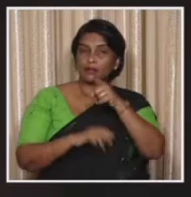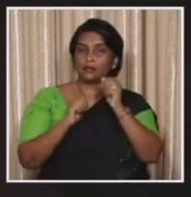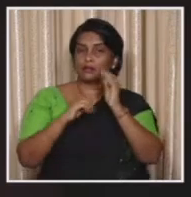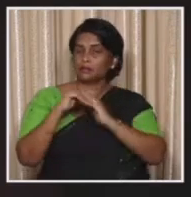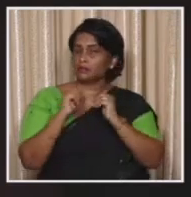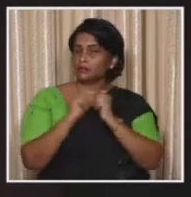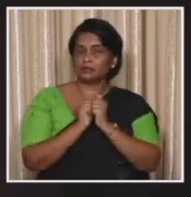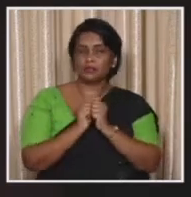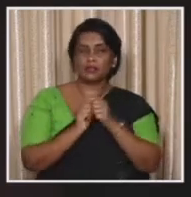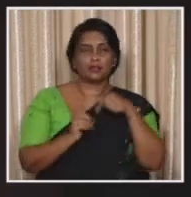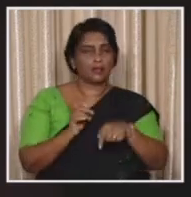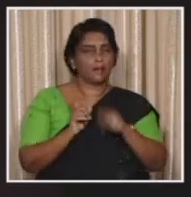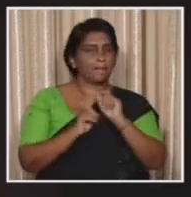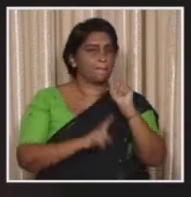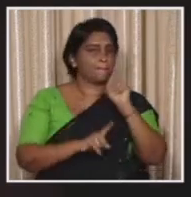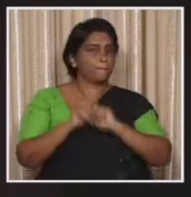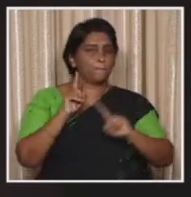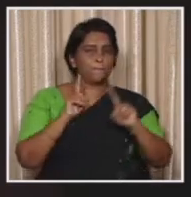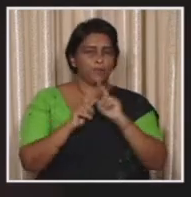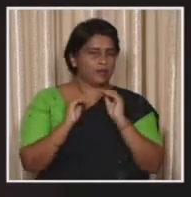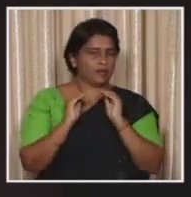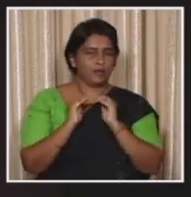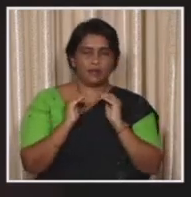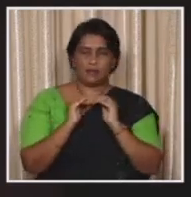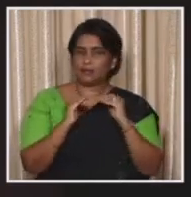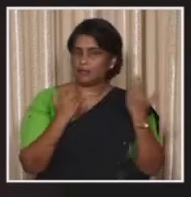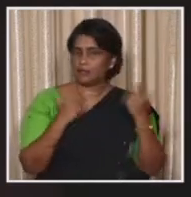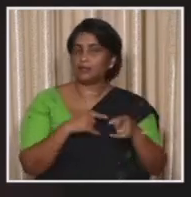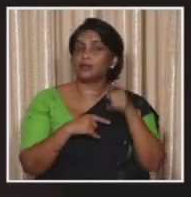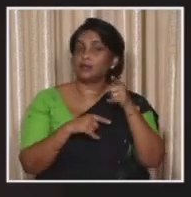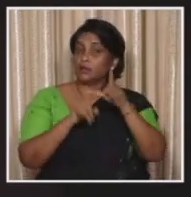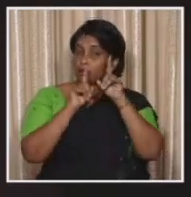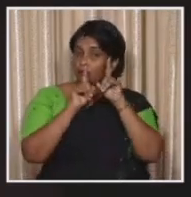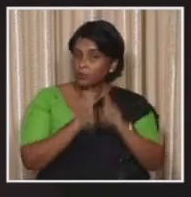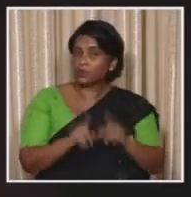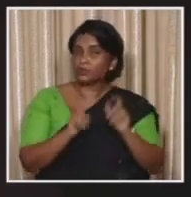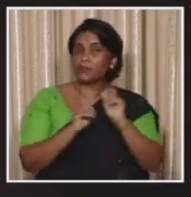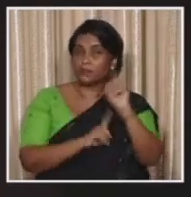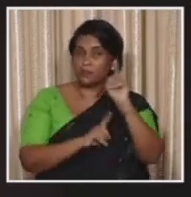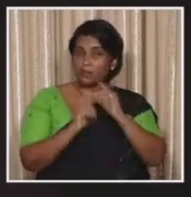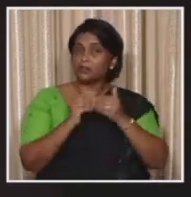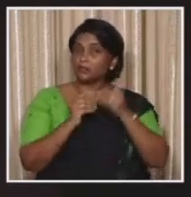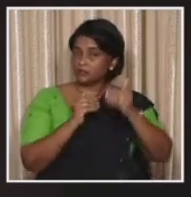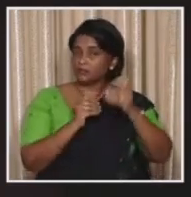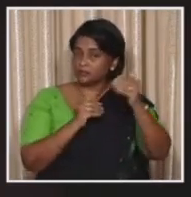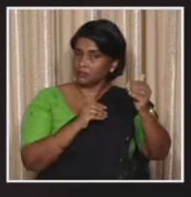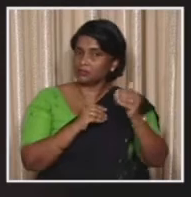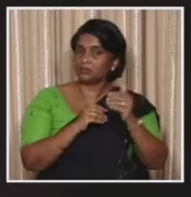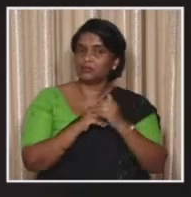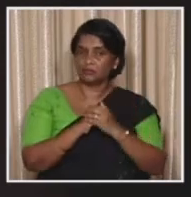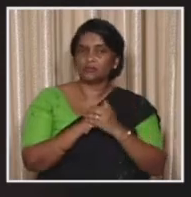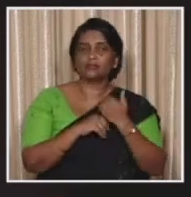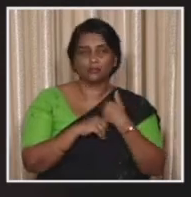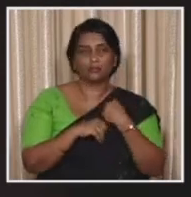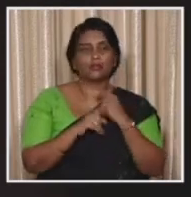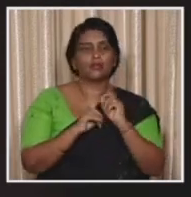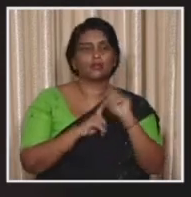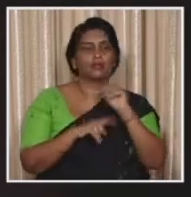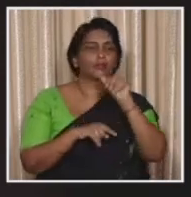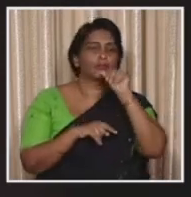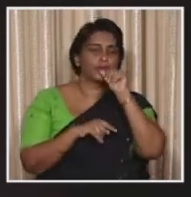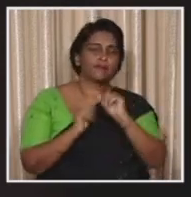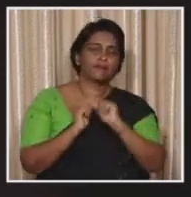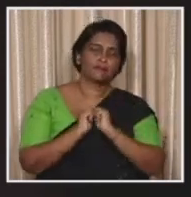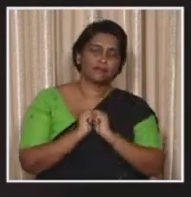ක්‍රියාව මේ පාර්ලිමේන්තුවට ඔබින නැහැ මේ විදියට නම් මේ පාර්ලිමේන්තුව ඉතුරු කාලෙත් යන්නේ මම හිතන මේ පාර්ලිමේන්තුවේ ඇත්තම